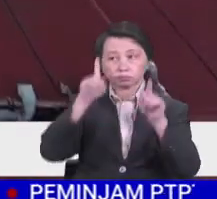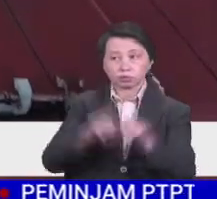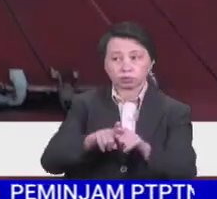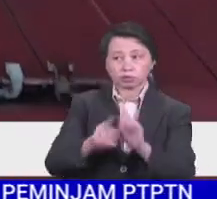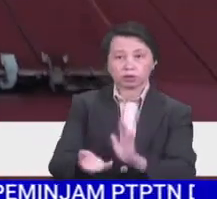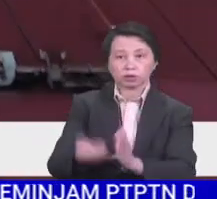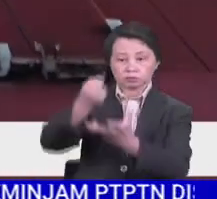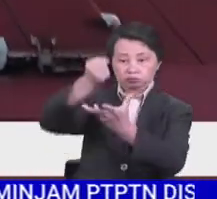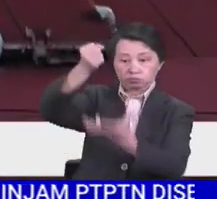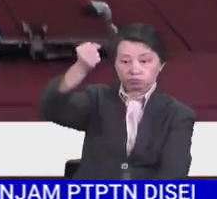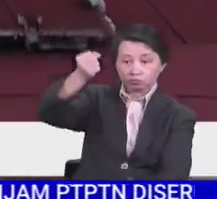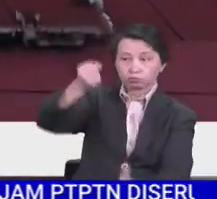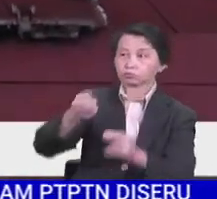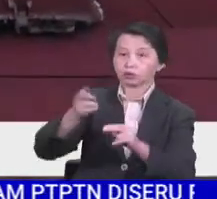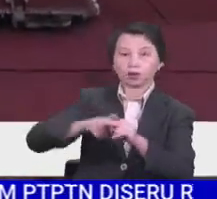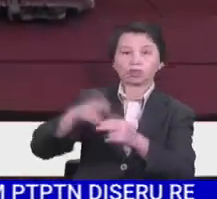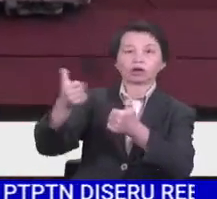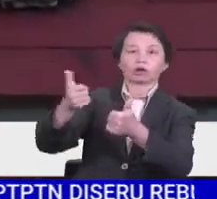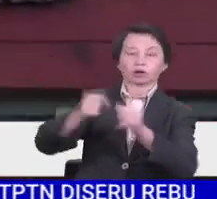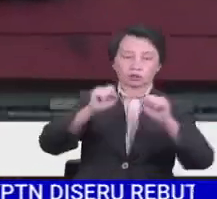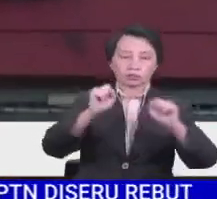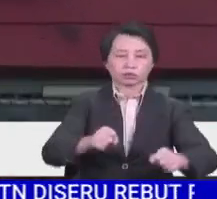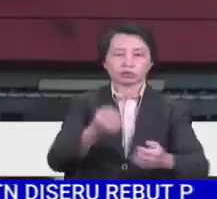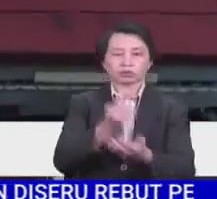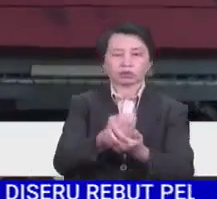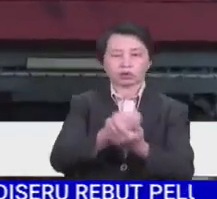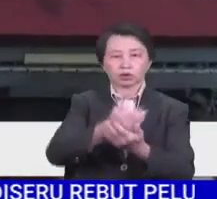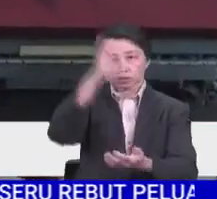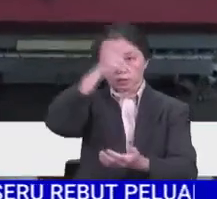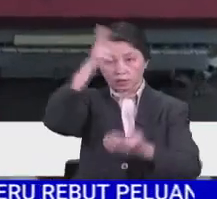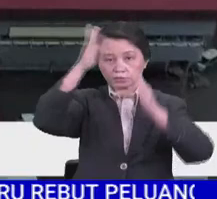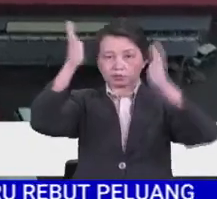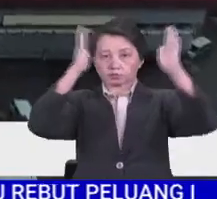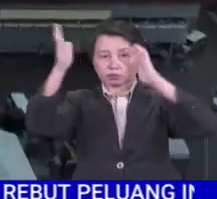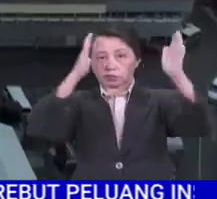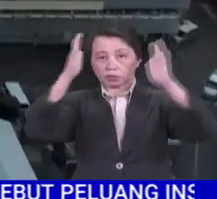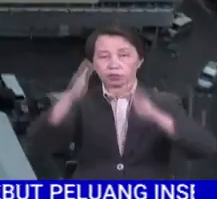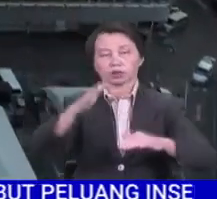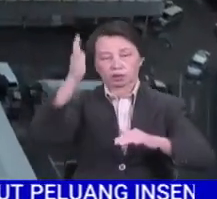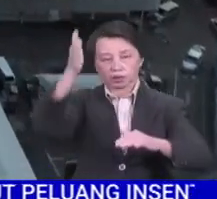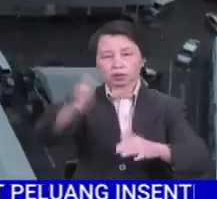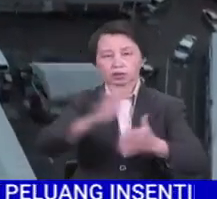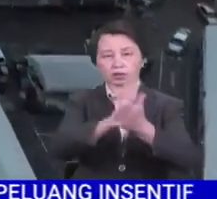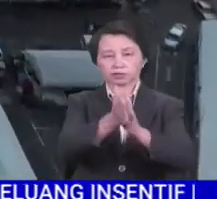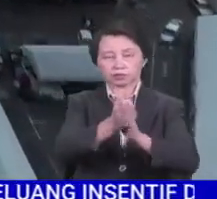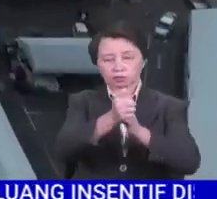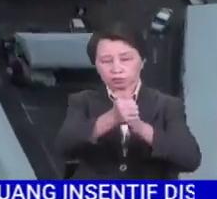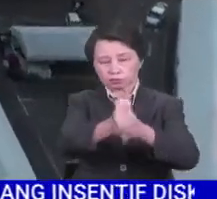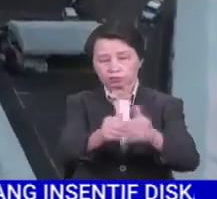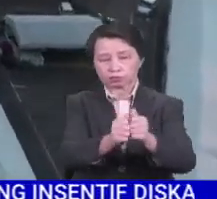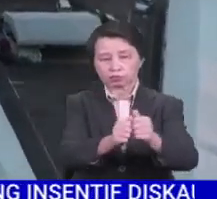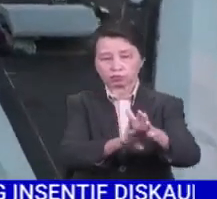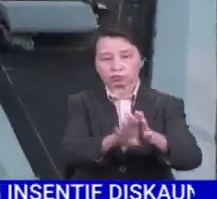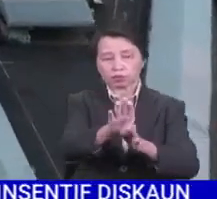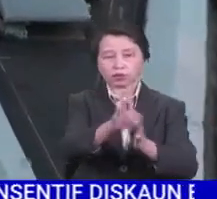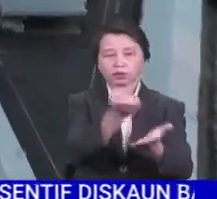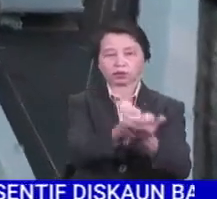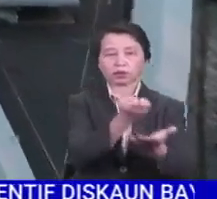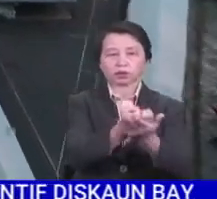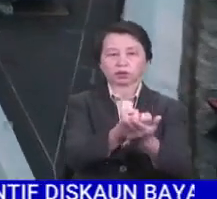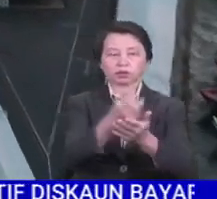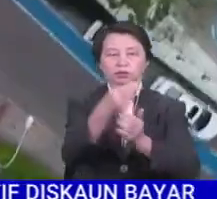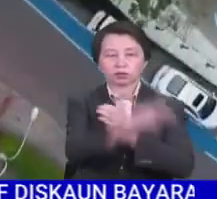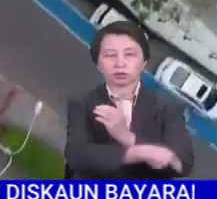sepertiovid khas ini adalah kemampuan kewangan kerajaan persekutuan dan ia akan menjadi pemangkin pembangunan ekonomi